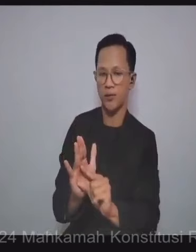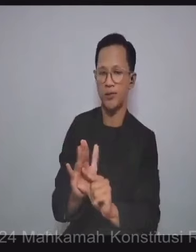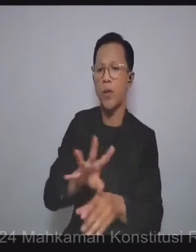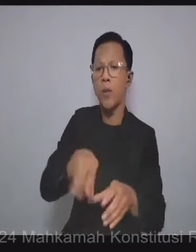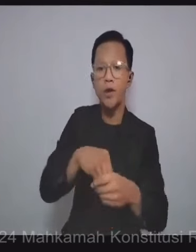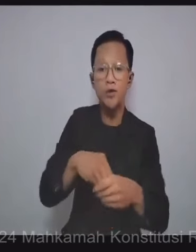DPR